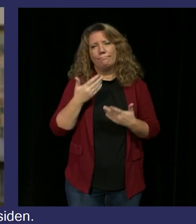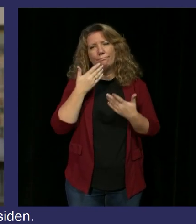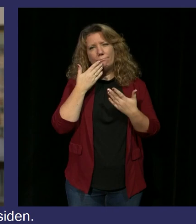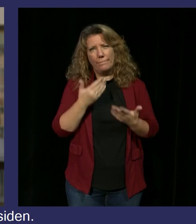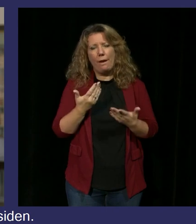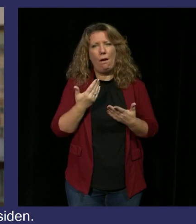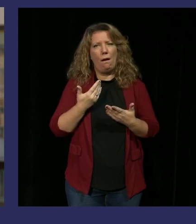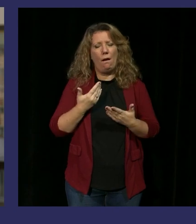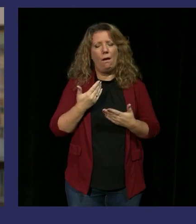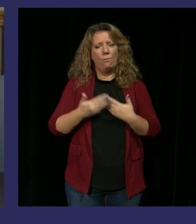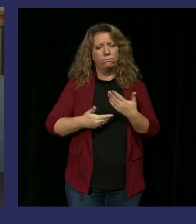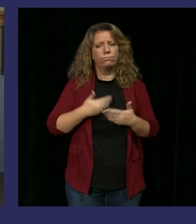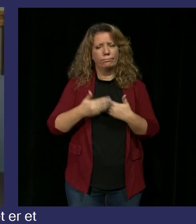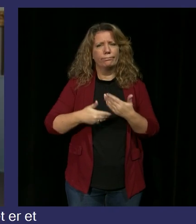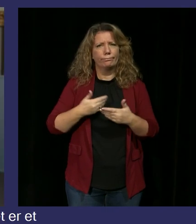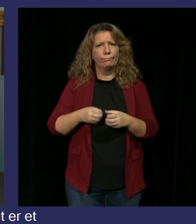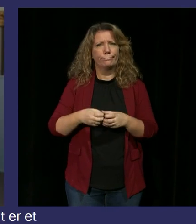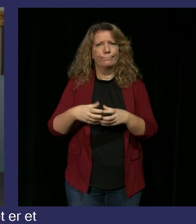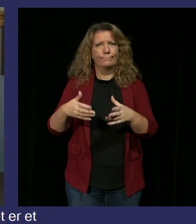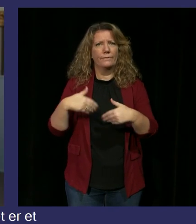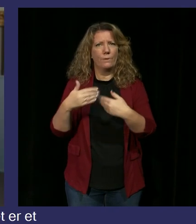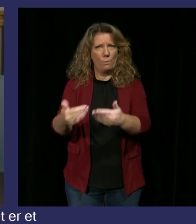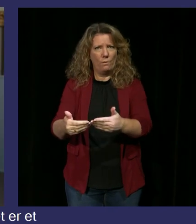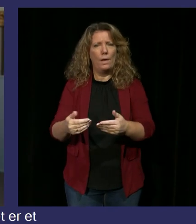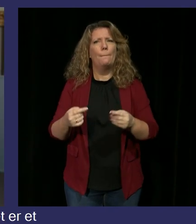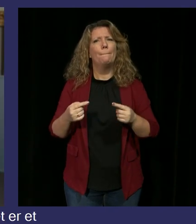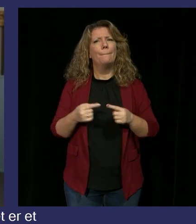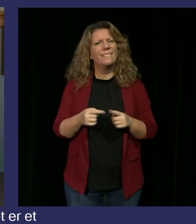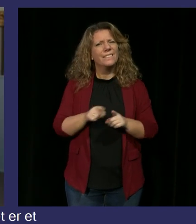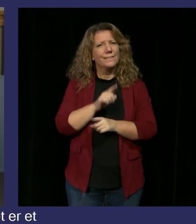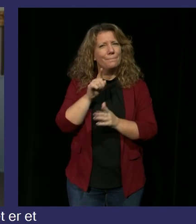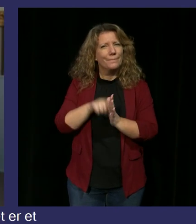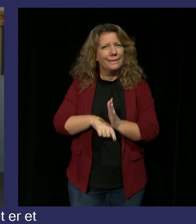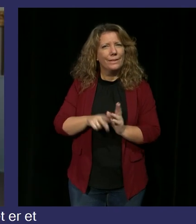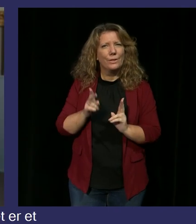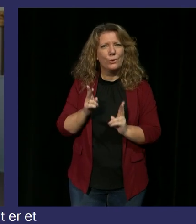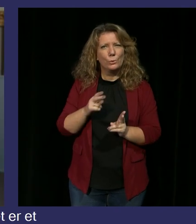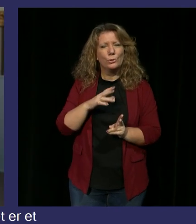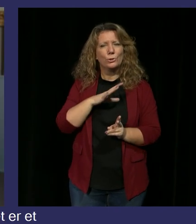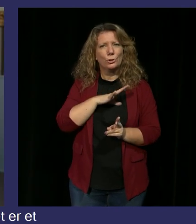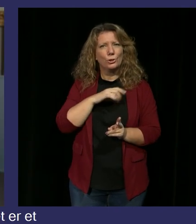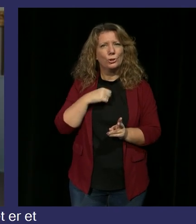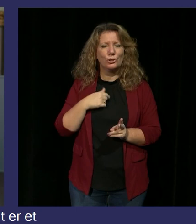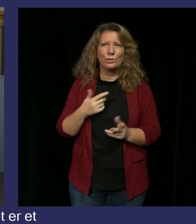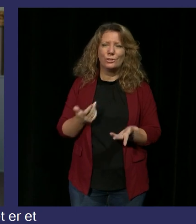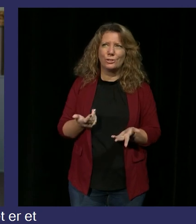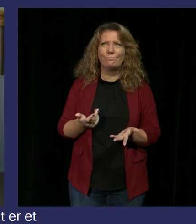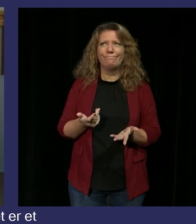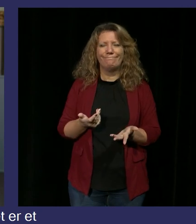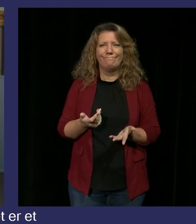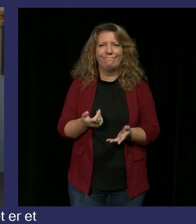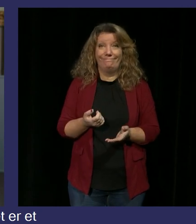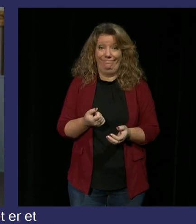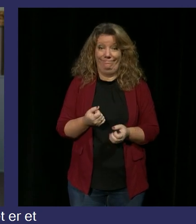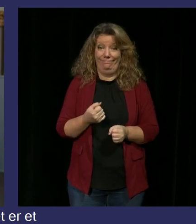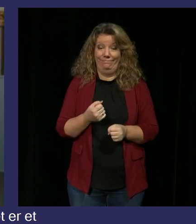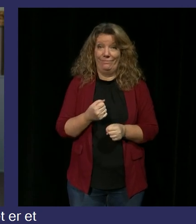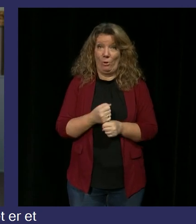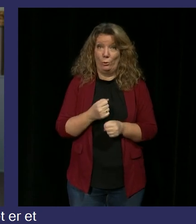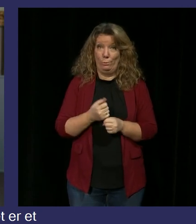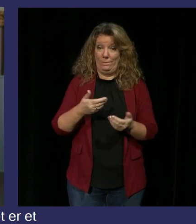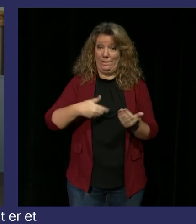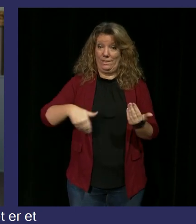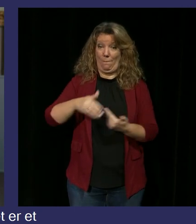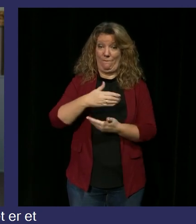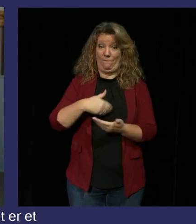skritt fremover. Men så synes jeg også samtidig... Ja, det er jo et faktum at samfunnet på mange måter er blitt